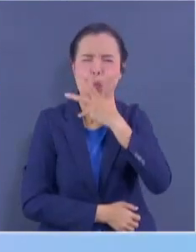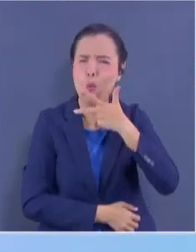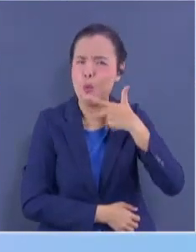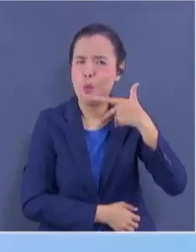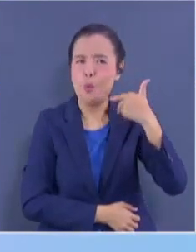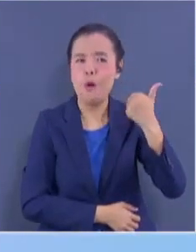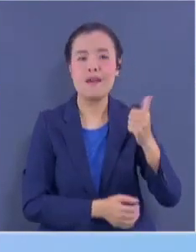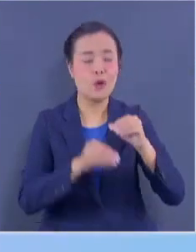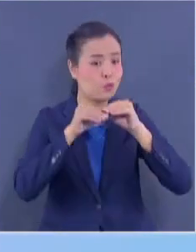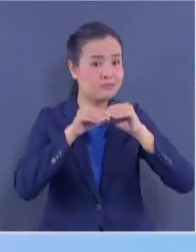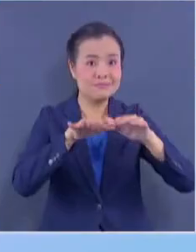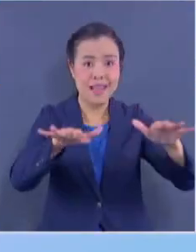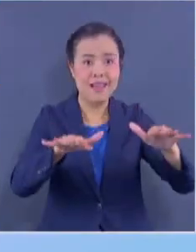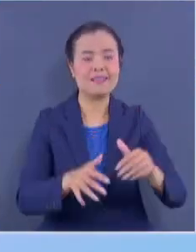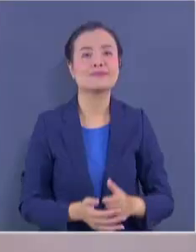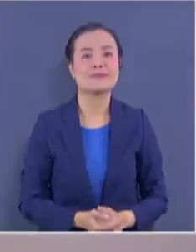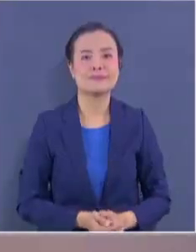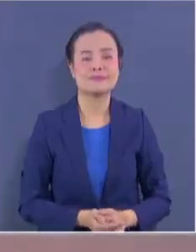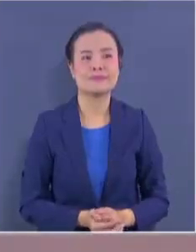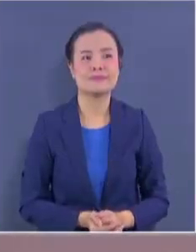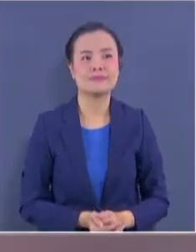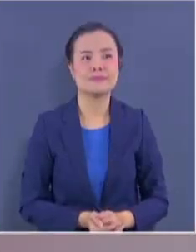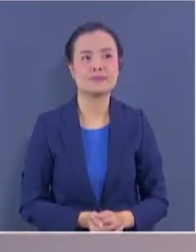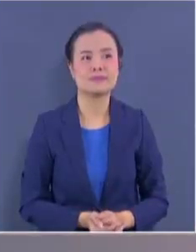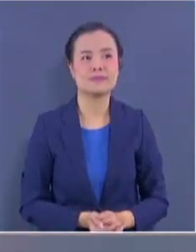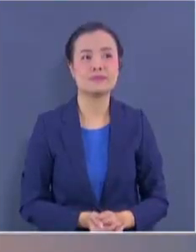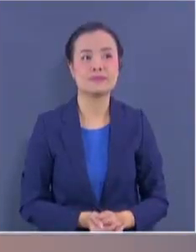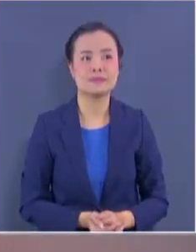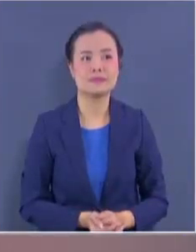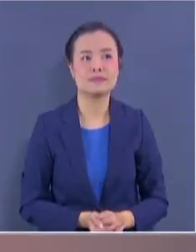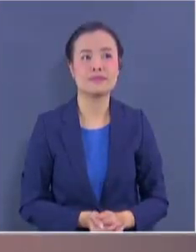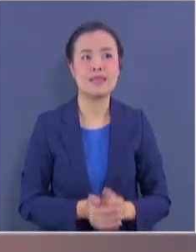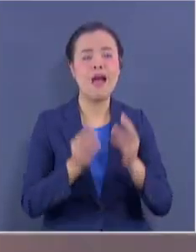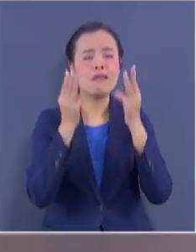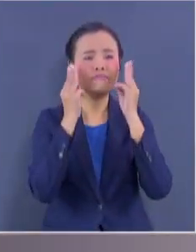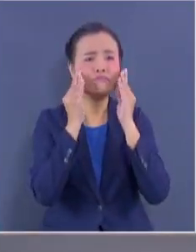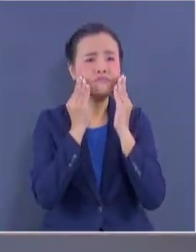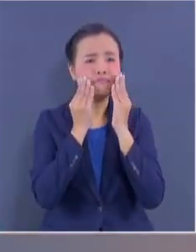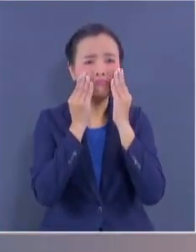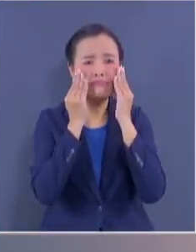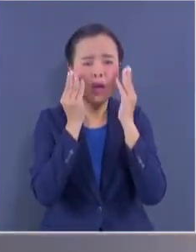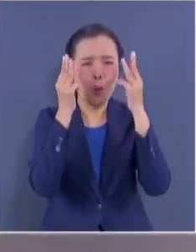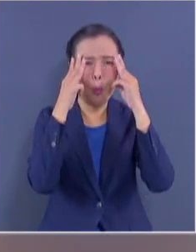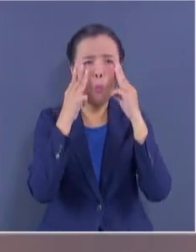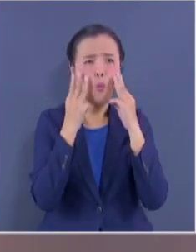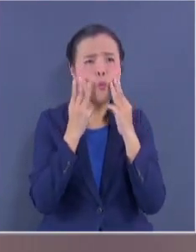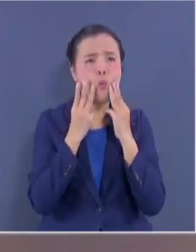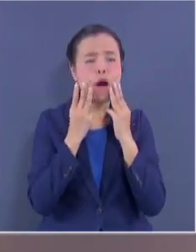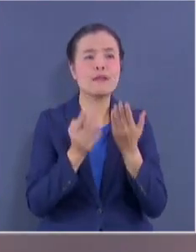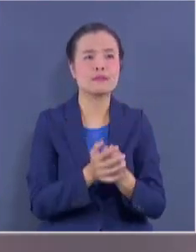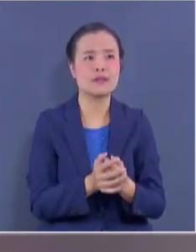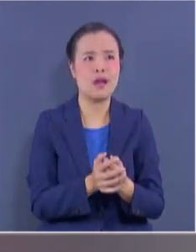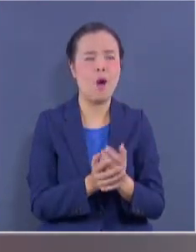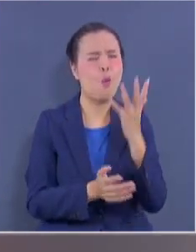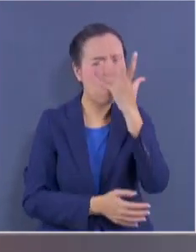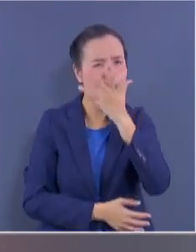คลิปก็เลยกลายเป็นไวรัลเลยล่ะค่ะแม้จะไร้เมคอัพบนใบหน้านะคะแต่นักแสดงสาวปรางกนรันก็ยังร